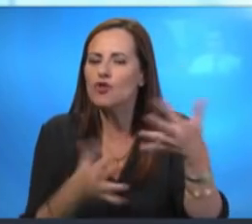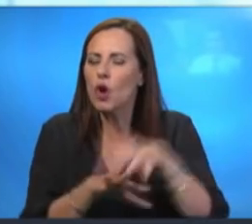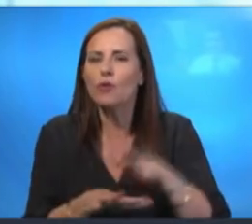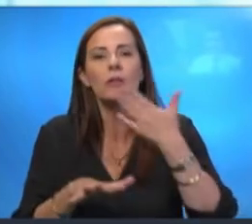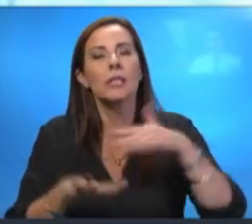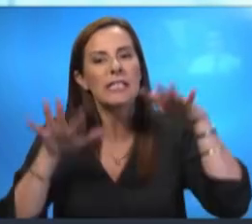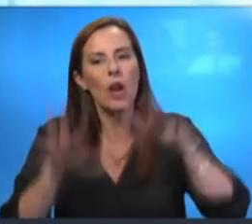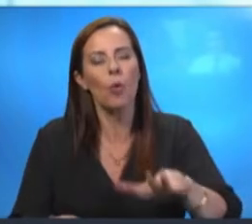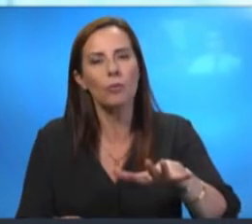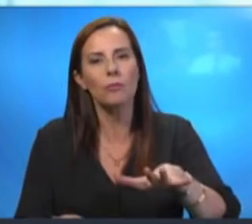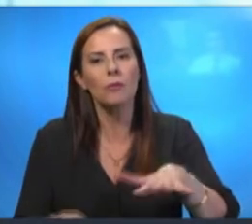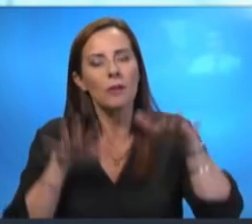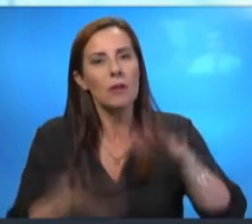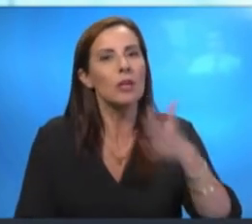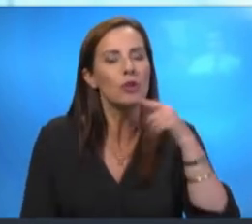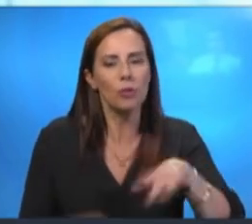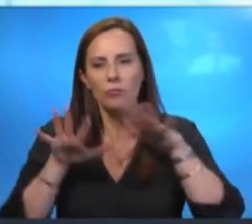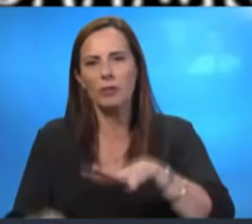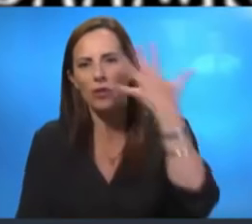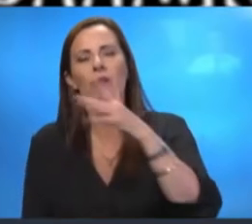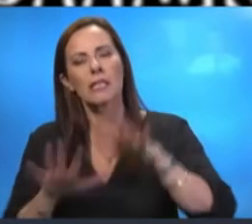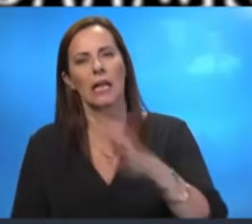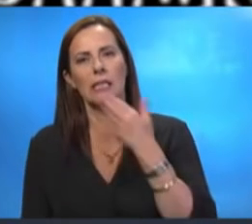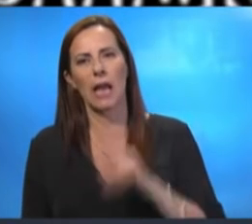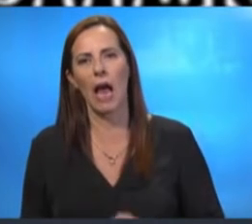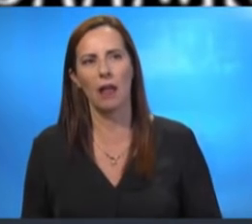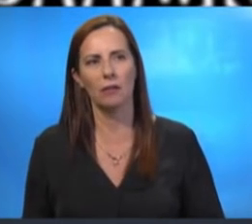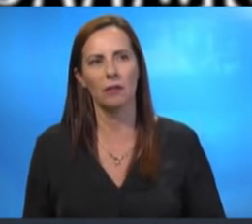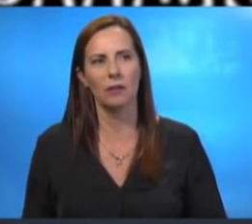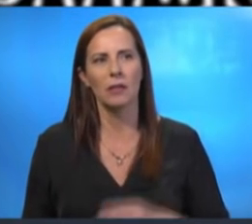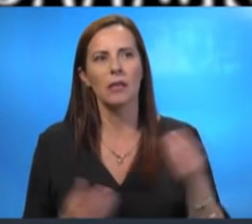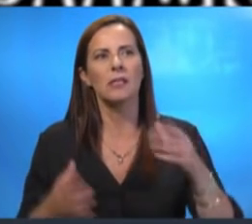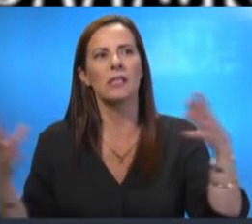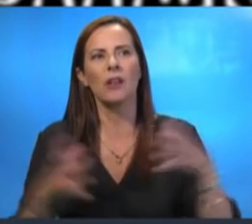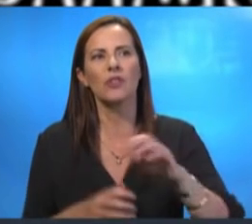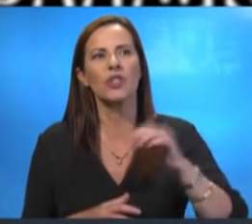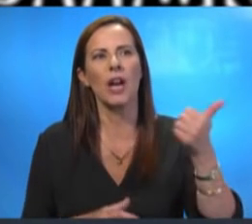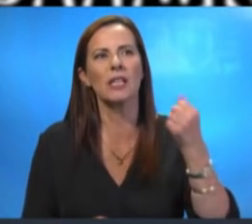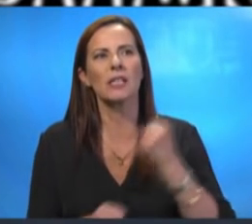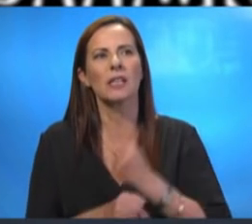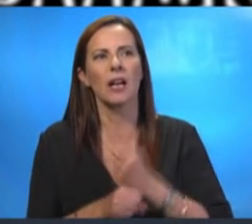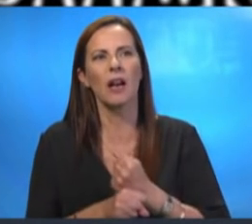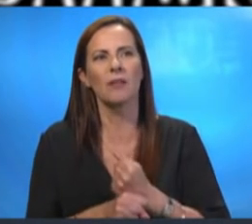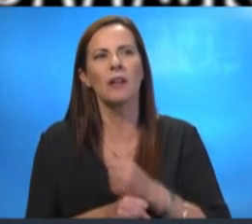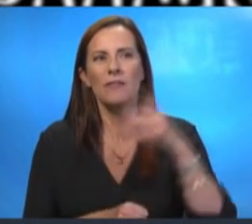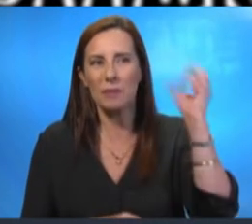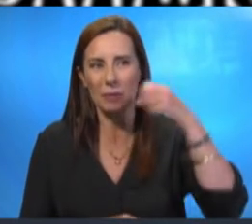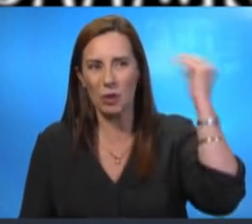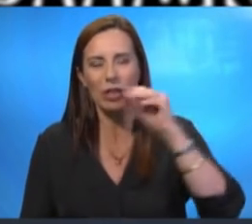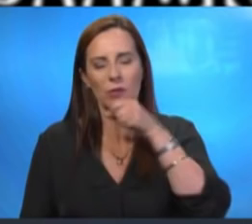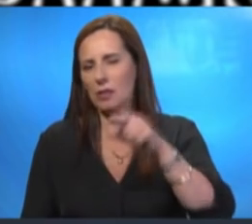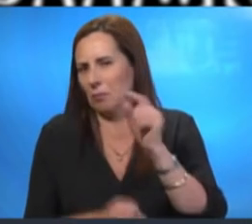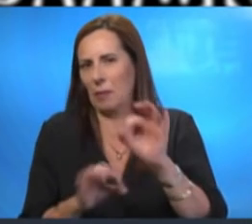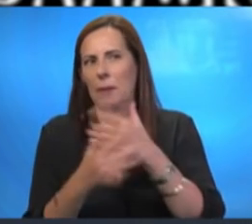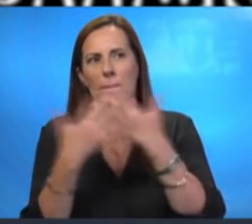לבנה, אנטישמיות קלאסית ושנאת ישראל. They're the most genocidal race of people in history, and if you read your history, this is quite